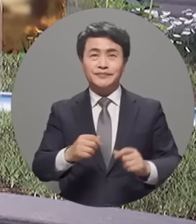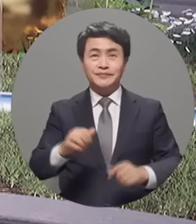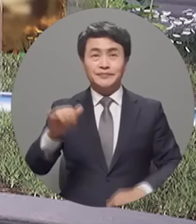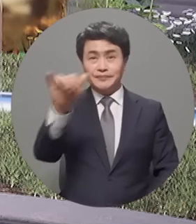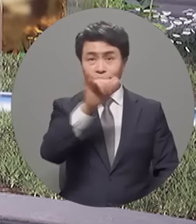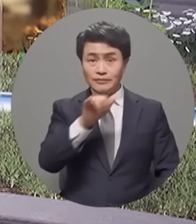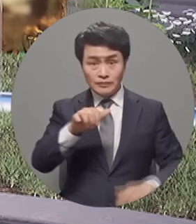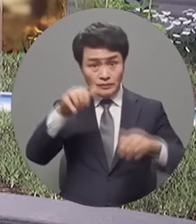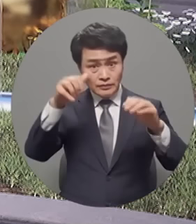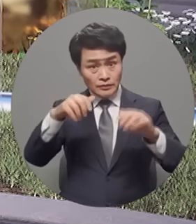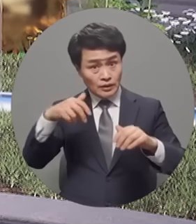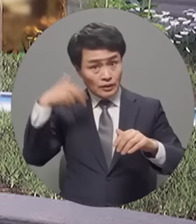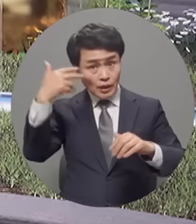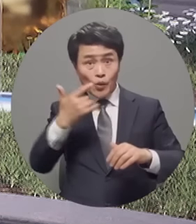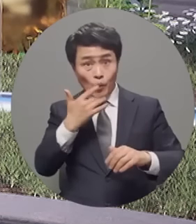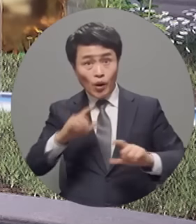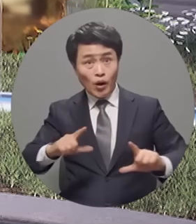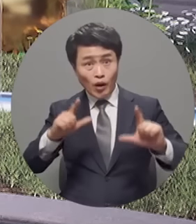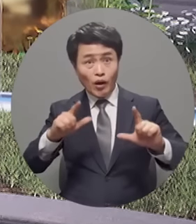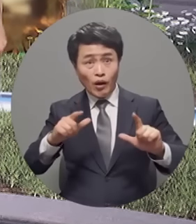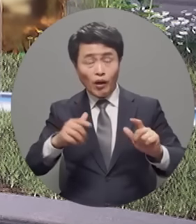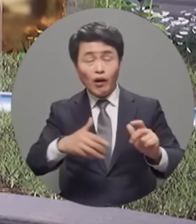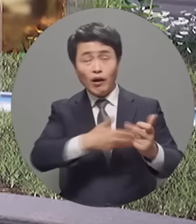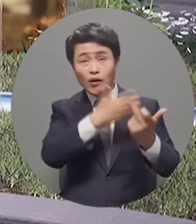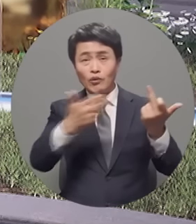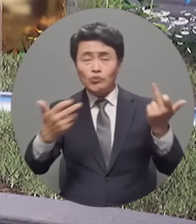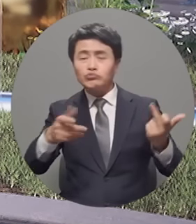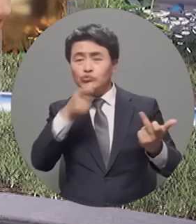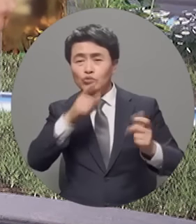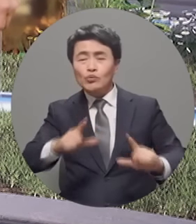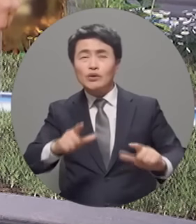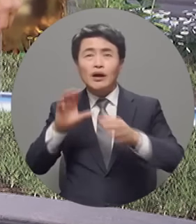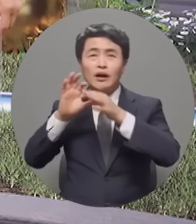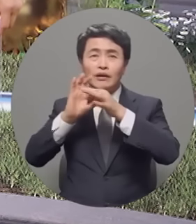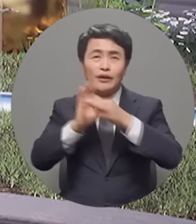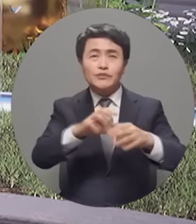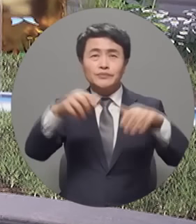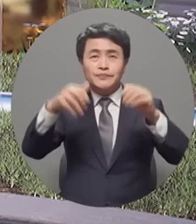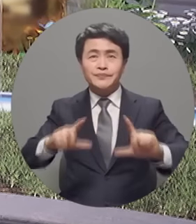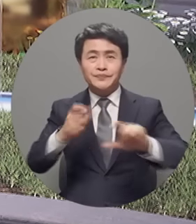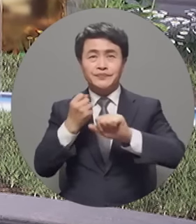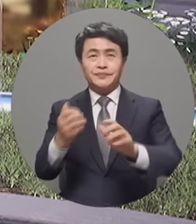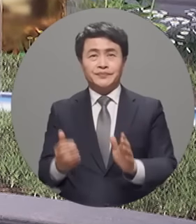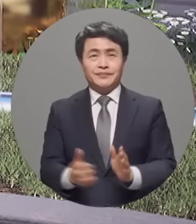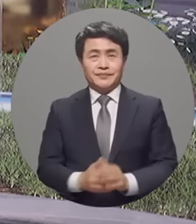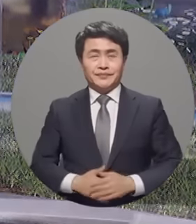비는 다음 주 화요일까지, 강원 영동지방은 수요일까지도 이어지겠습니다. 날씨였습니다.